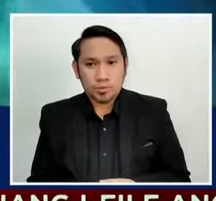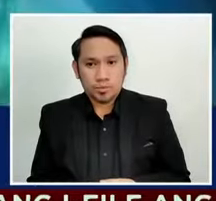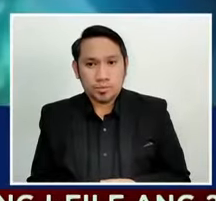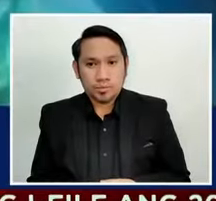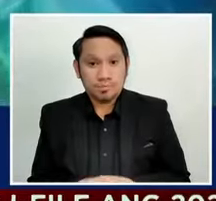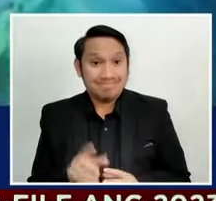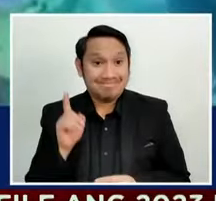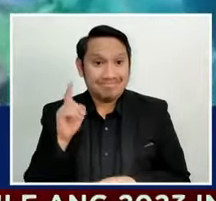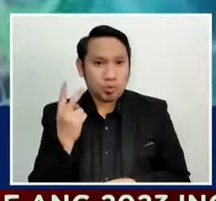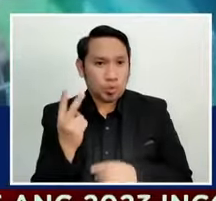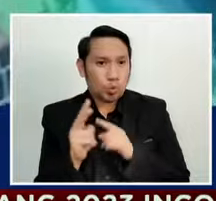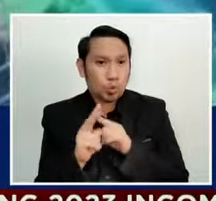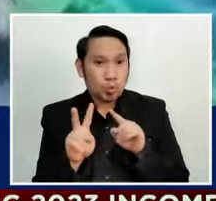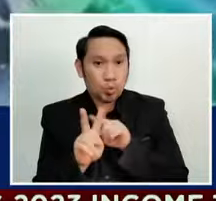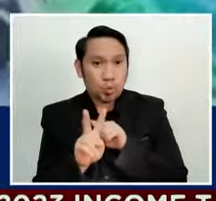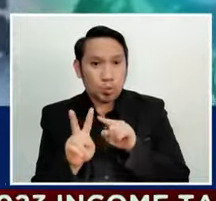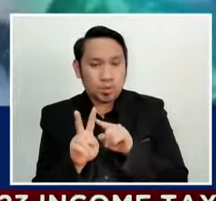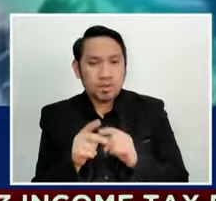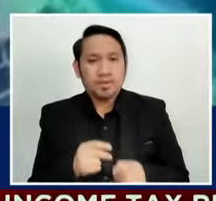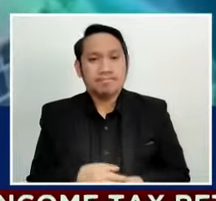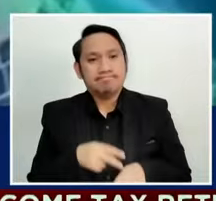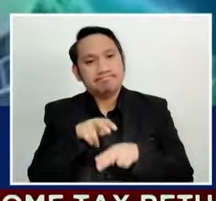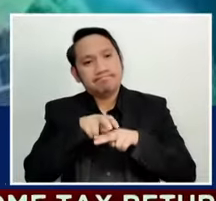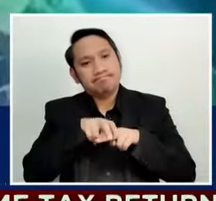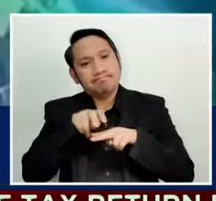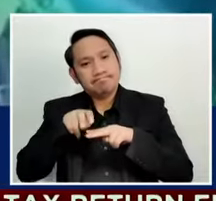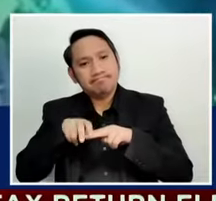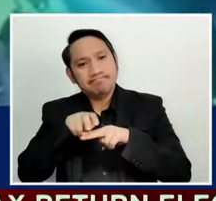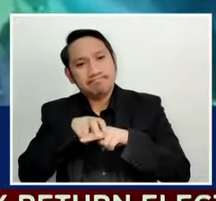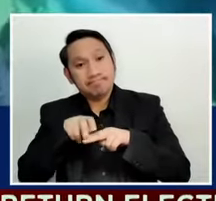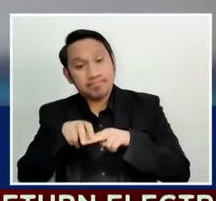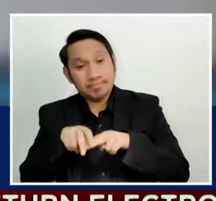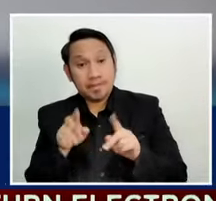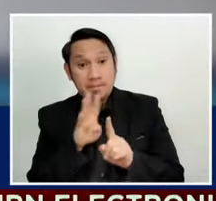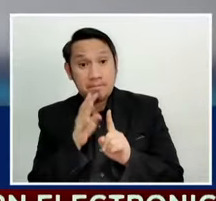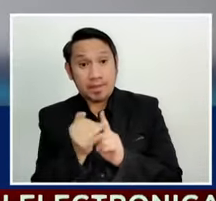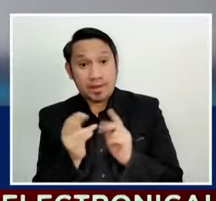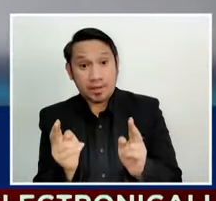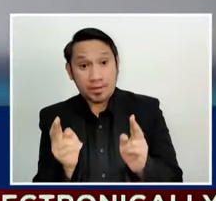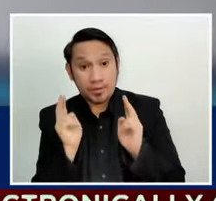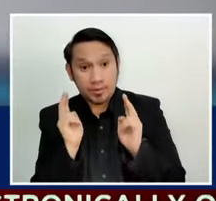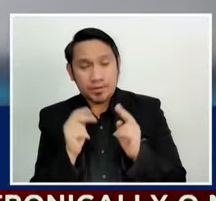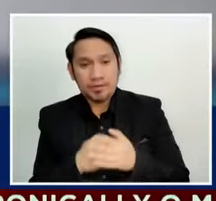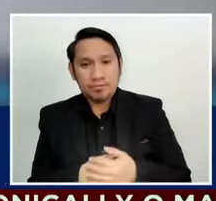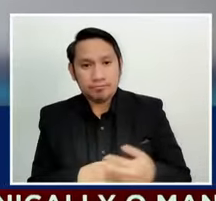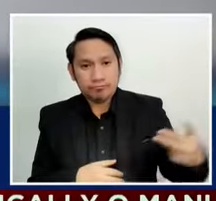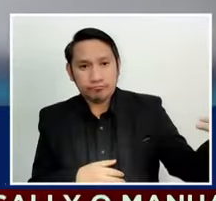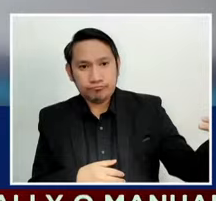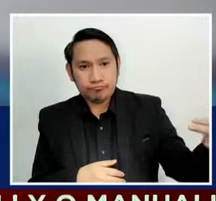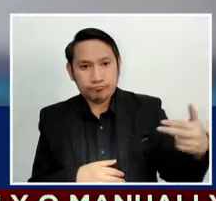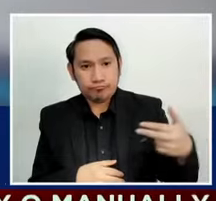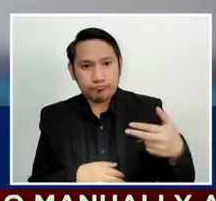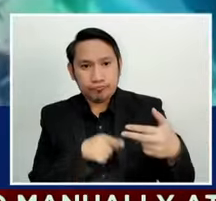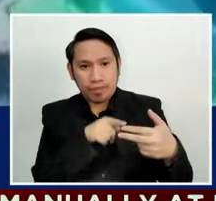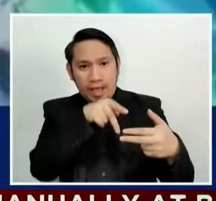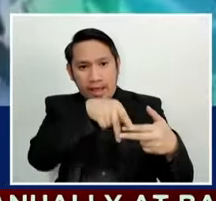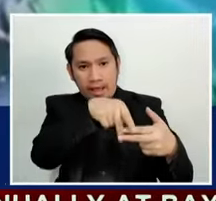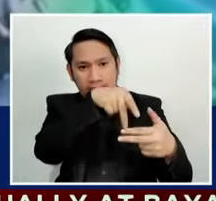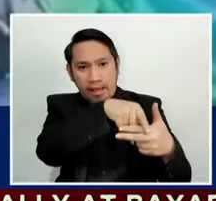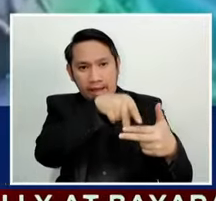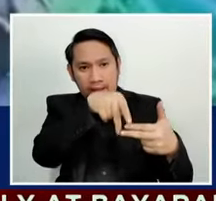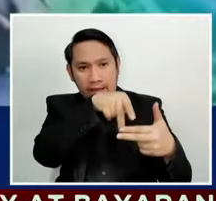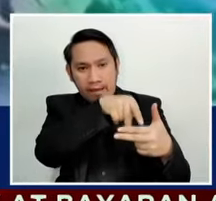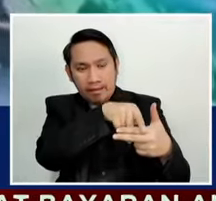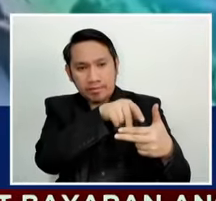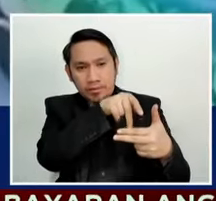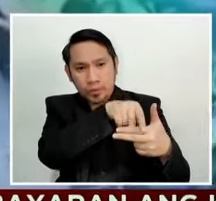Nagbabantay noon ang 2 tanod na ito sa tapat na isang barangay hall sa Santa Cruz, Maynila, nang bigla sumalakay ang riding in tandem. Bumaba